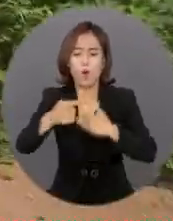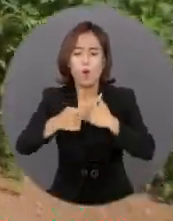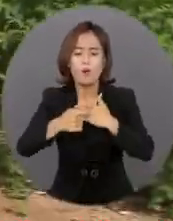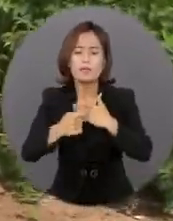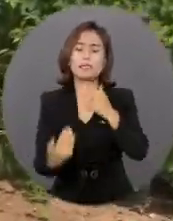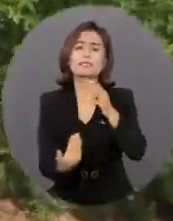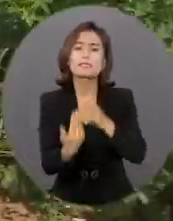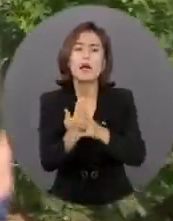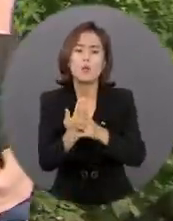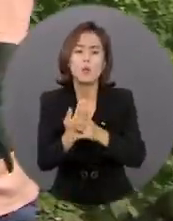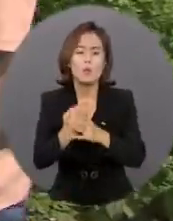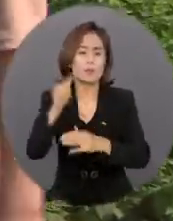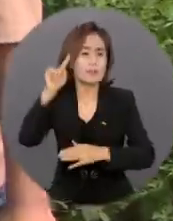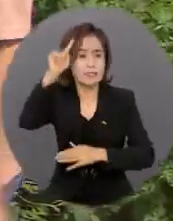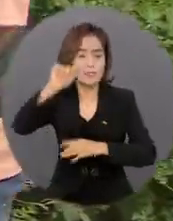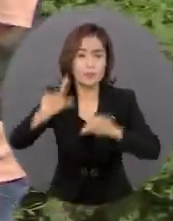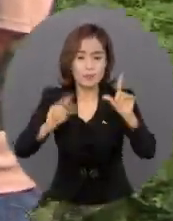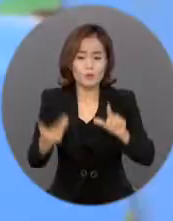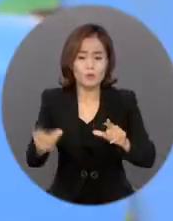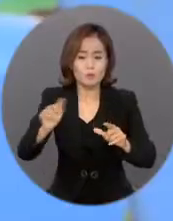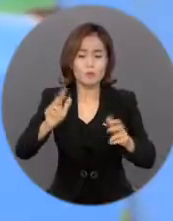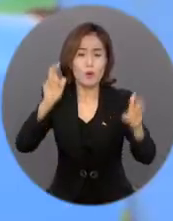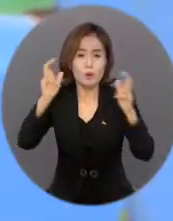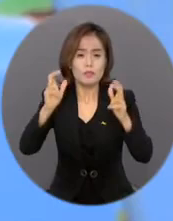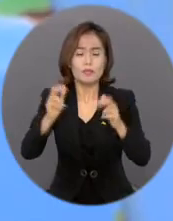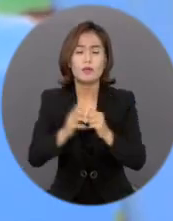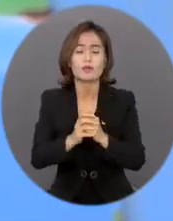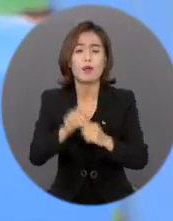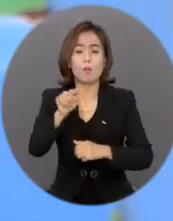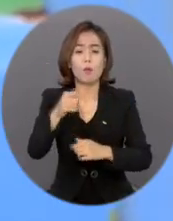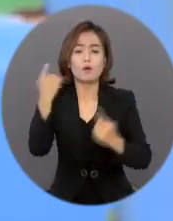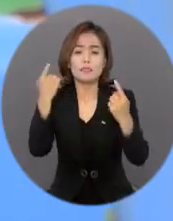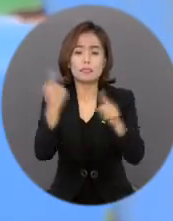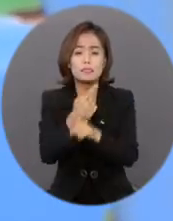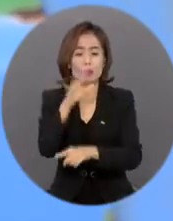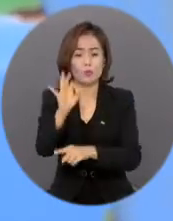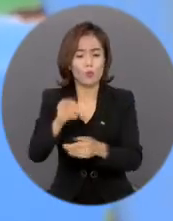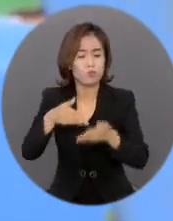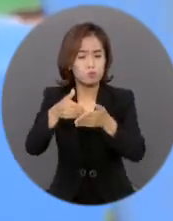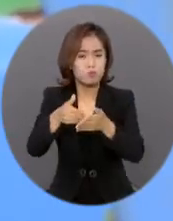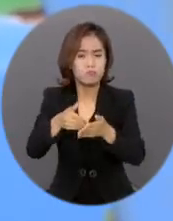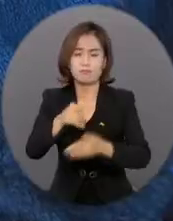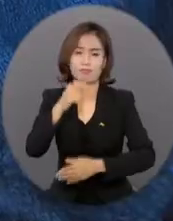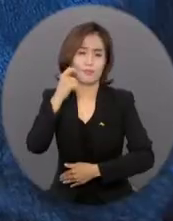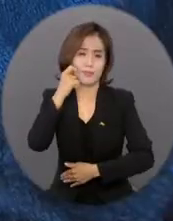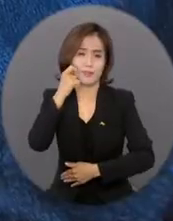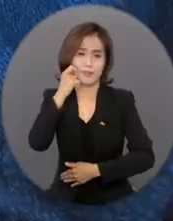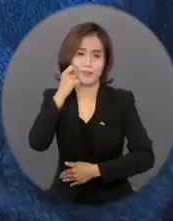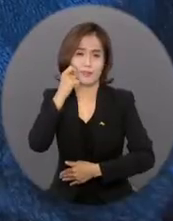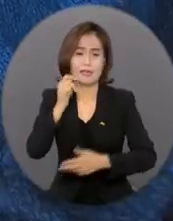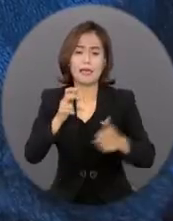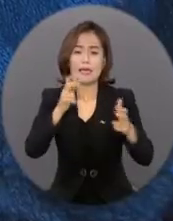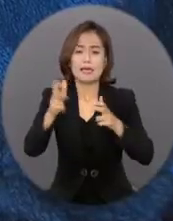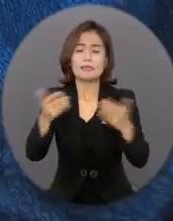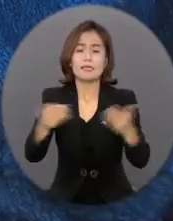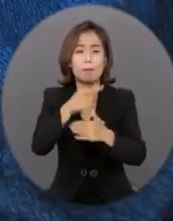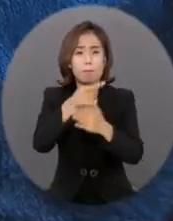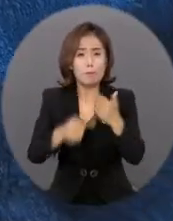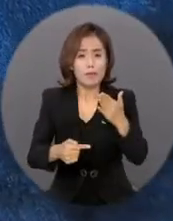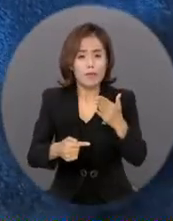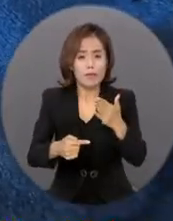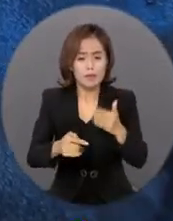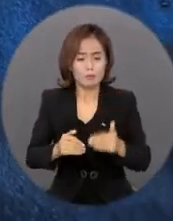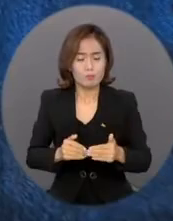외상 후 스트레스 장애 증상이지만 회사에 치료비를 청구할 생각조차 하지 못했습니다. 산재 인정을 받는